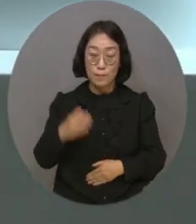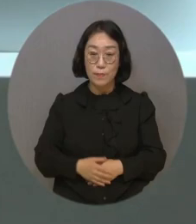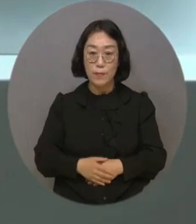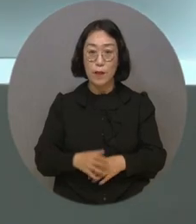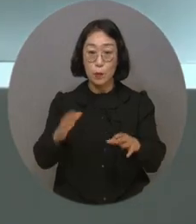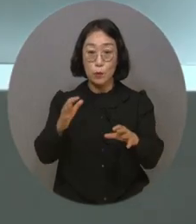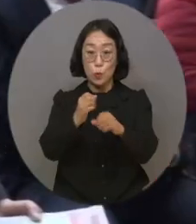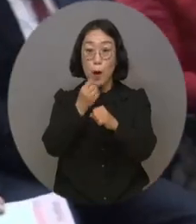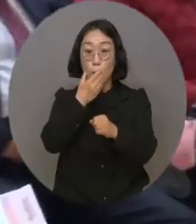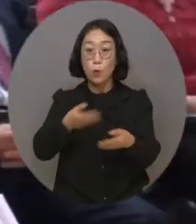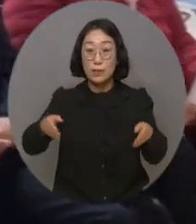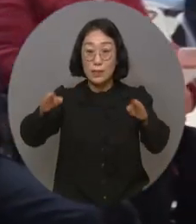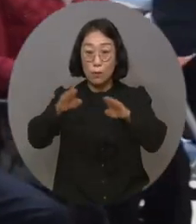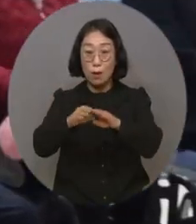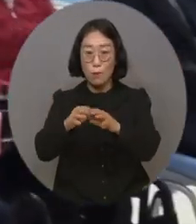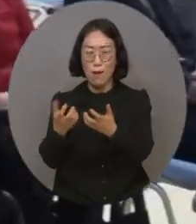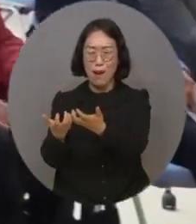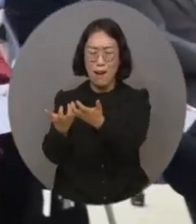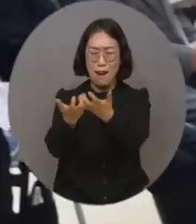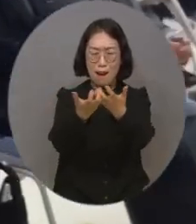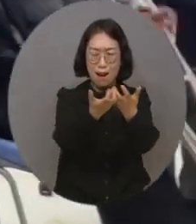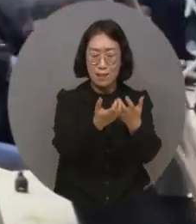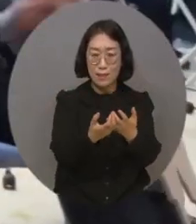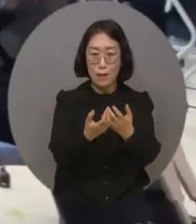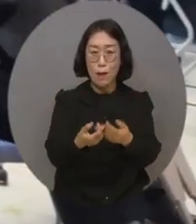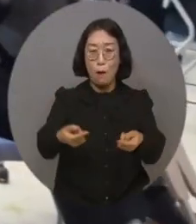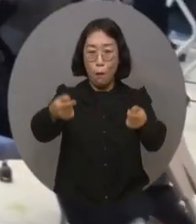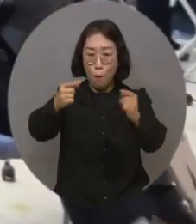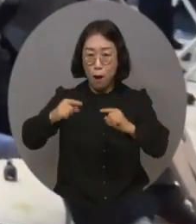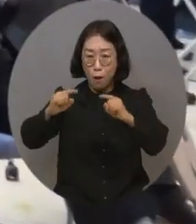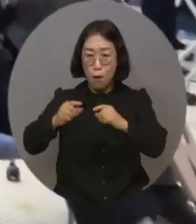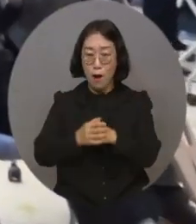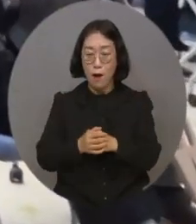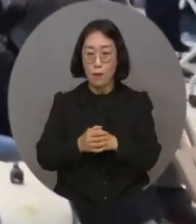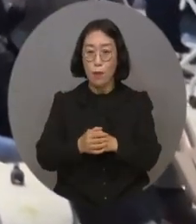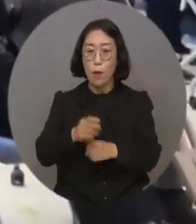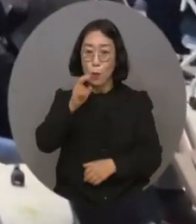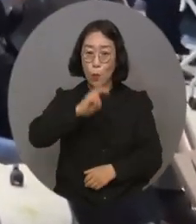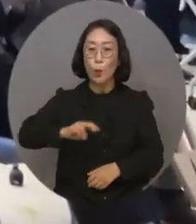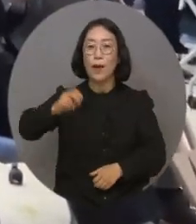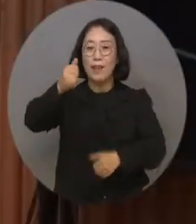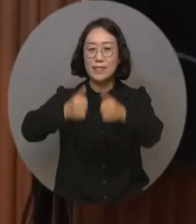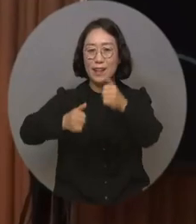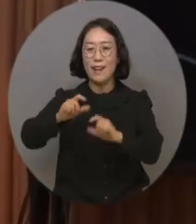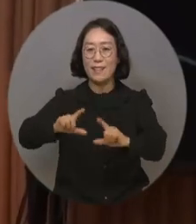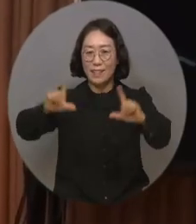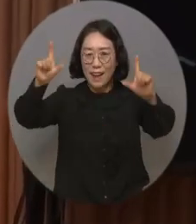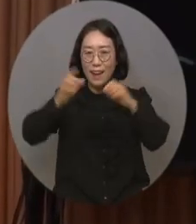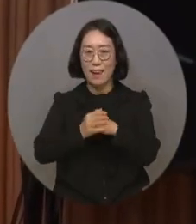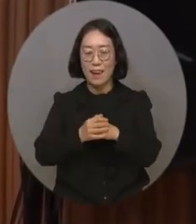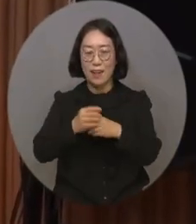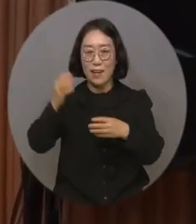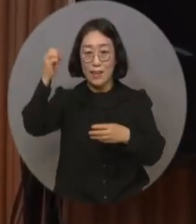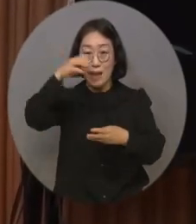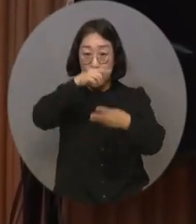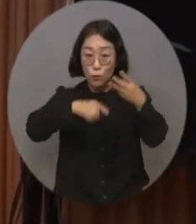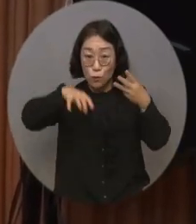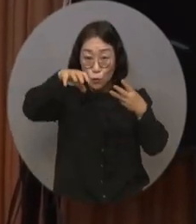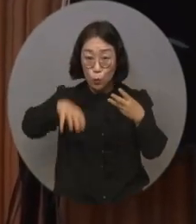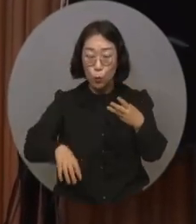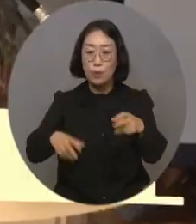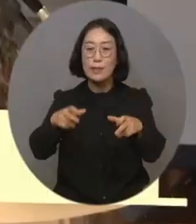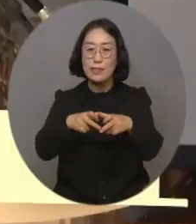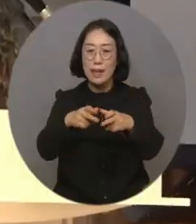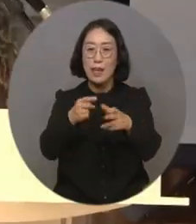장애인종합복지관 대강당을 가득 메운 시민들, 제2회 버들골 노래자랑이 있는 날입니다. 양주시 거주 장애인을 위한 특별한